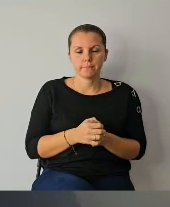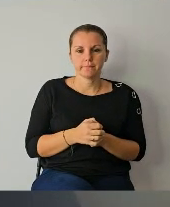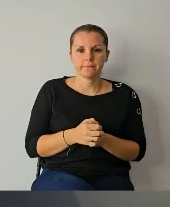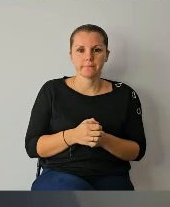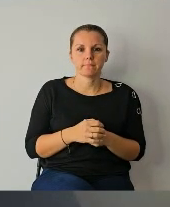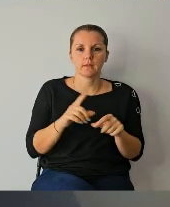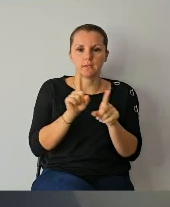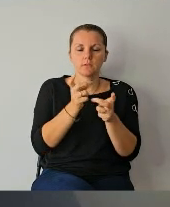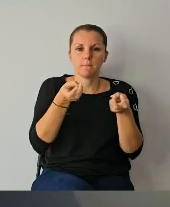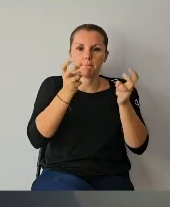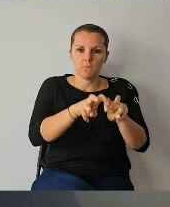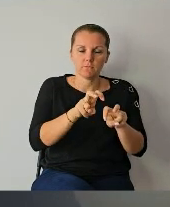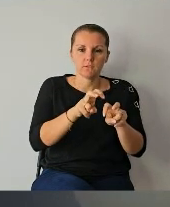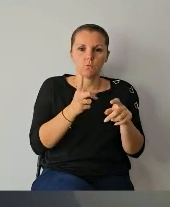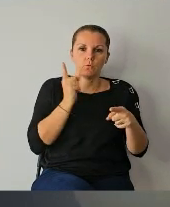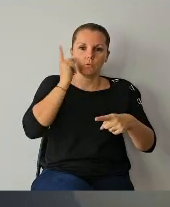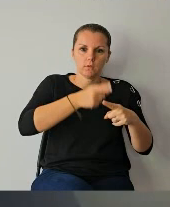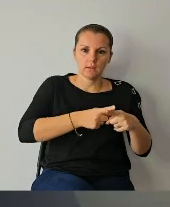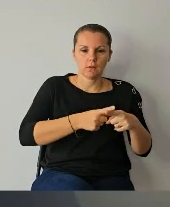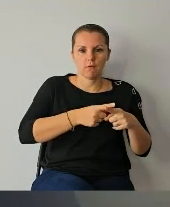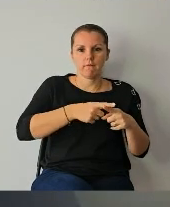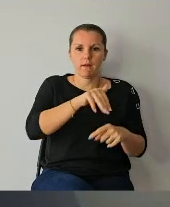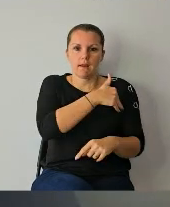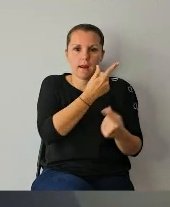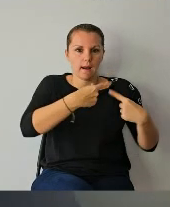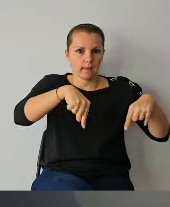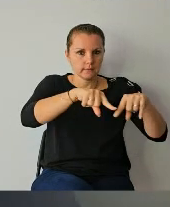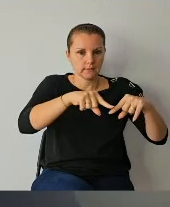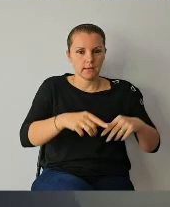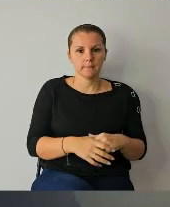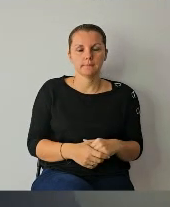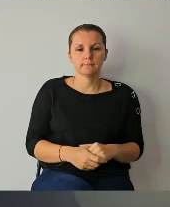Powstał jeszcze jeden oddział w porównaniu do poprzedniego roku.